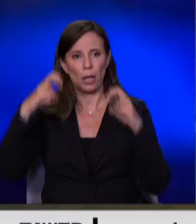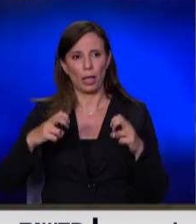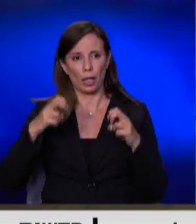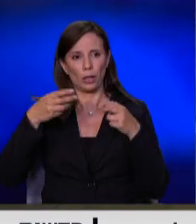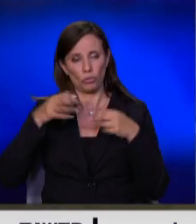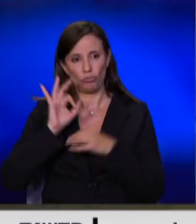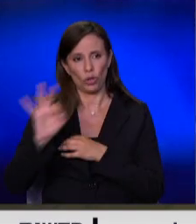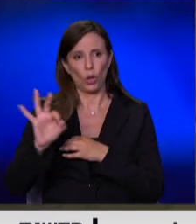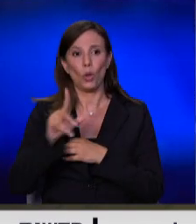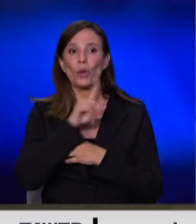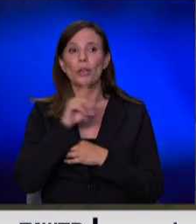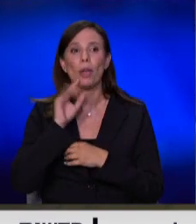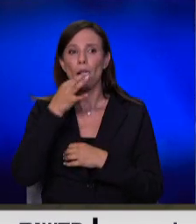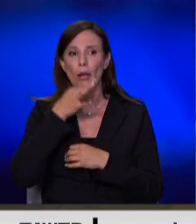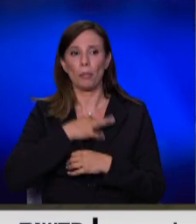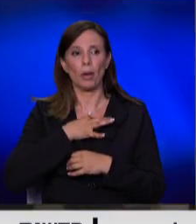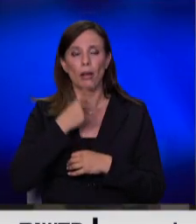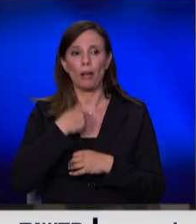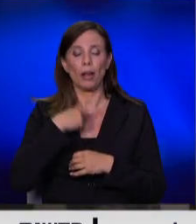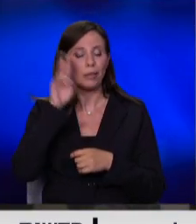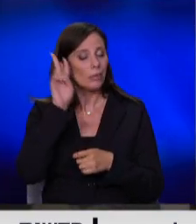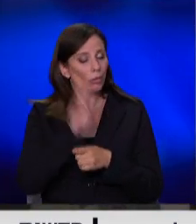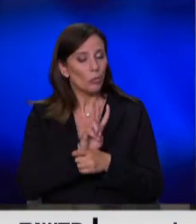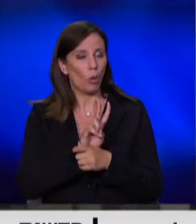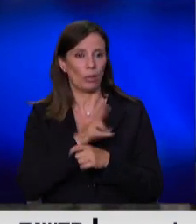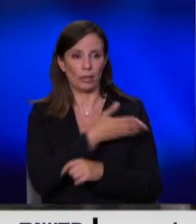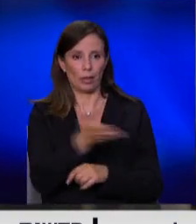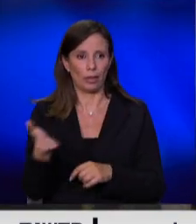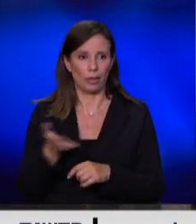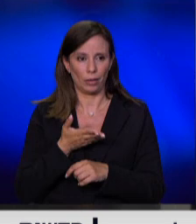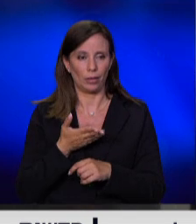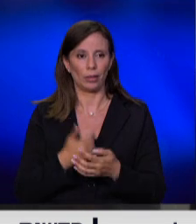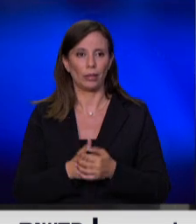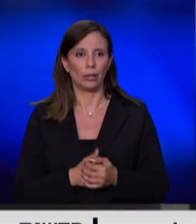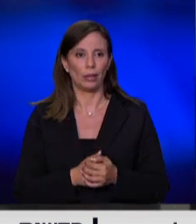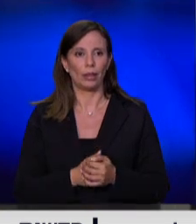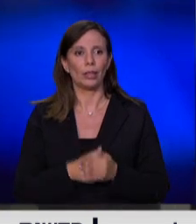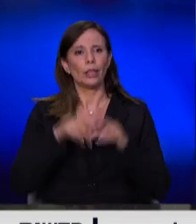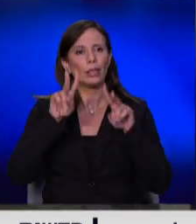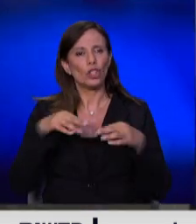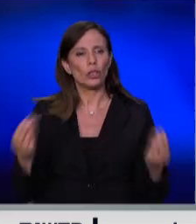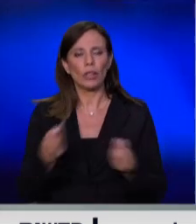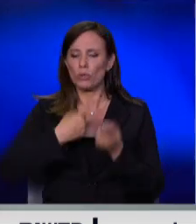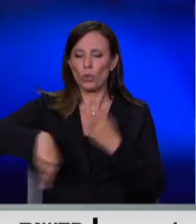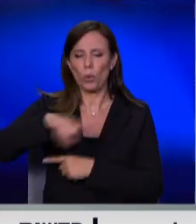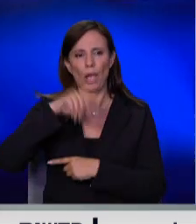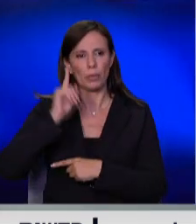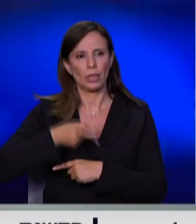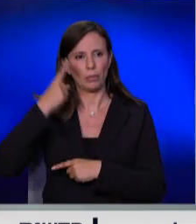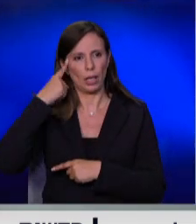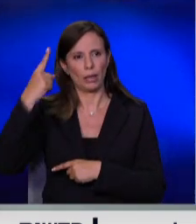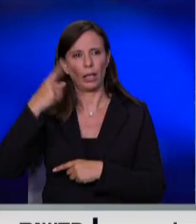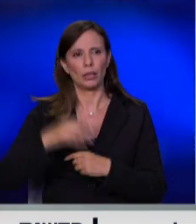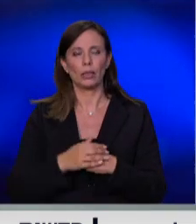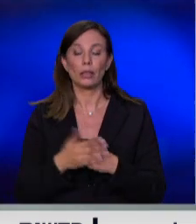когда мама сказала, Игорь, нужно это сохранить и чтобы все знали